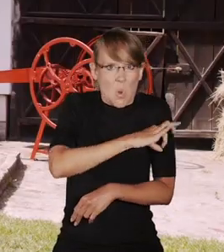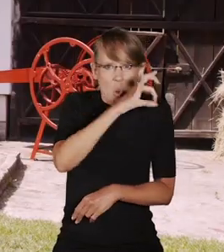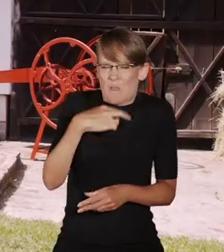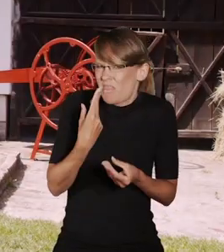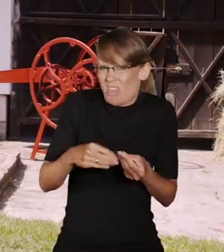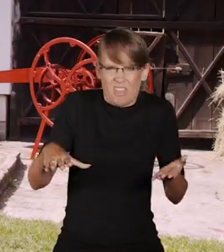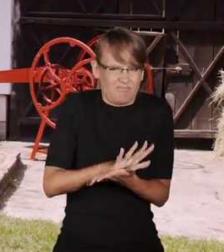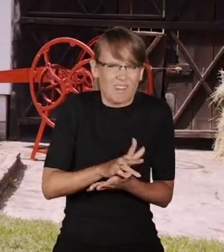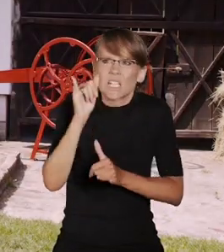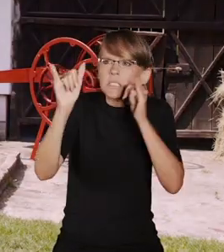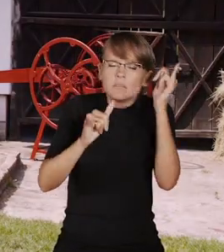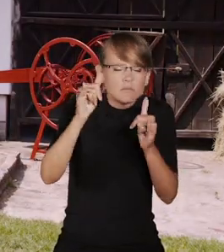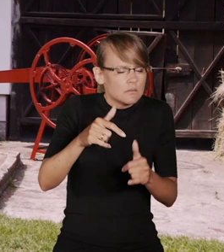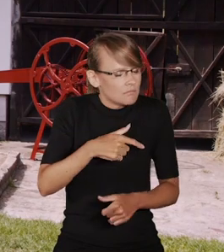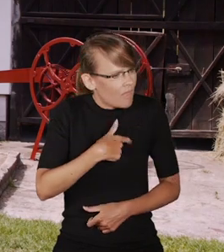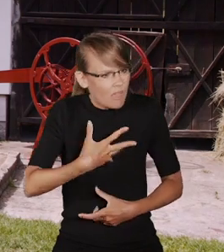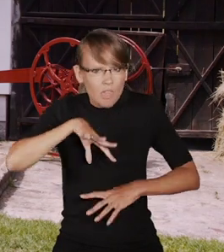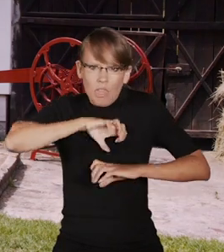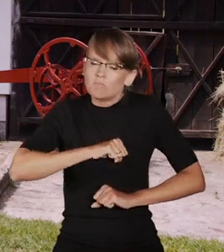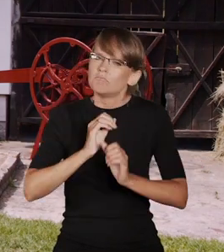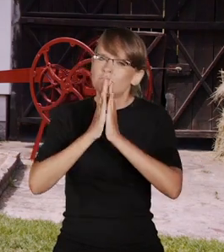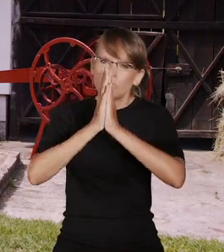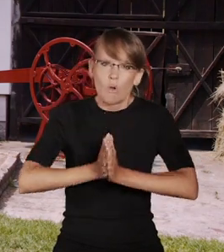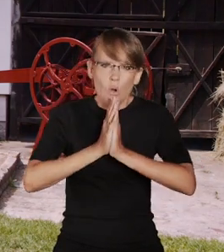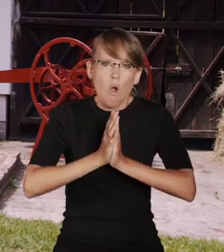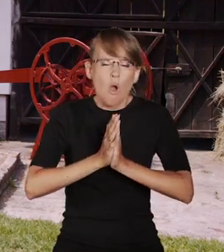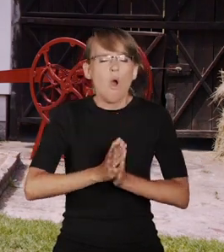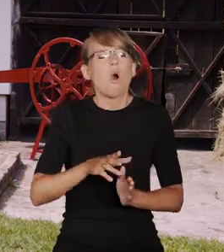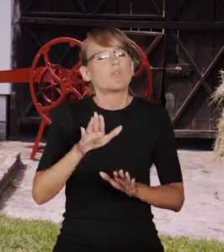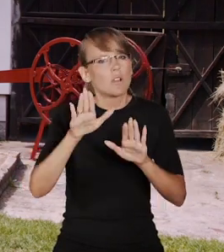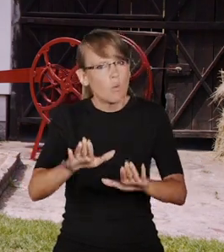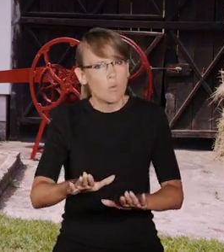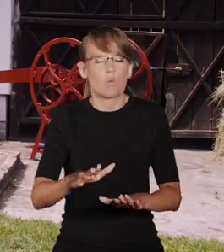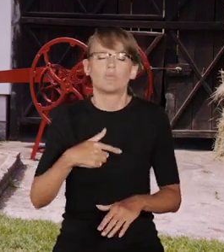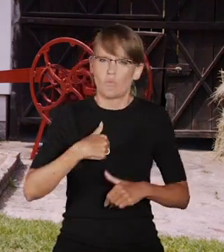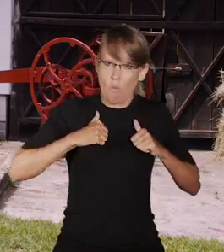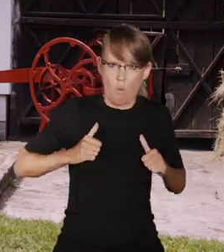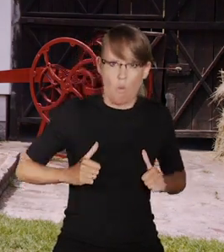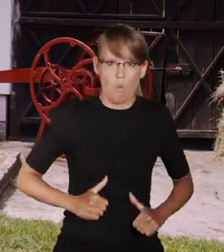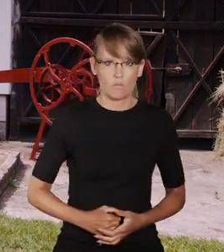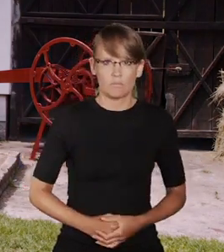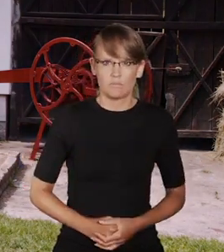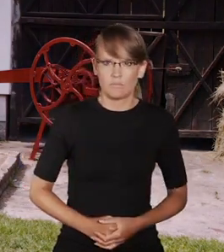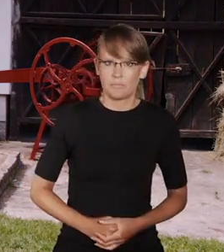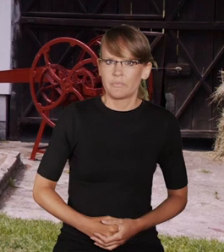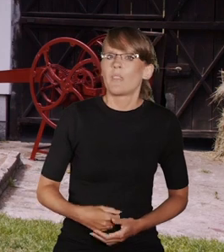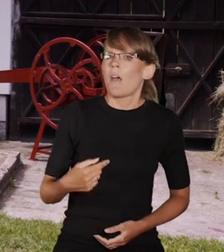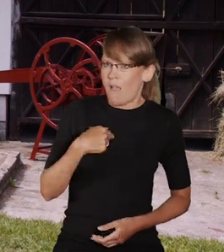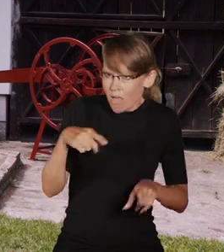Łaskawy panie, w swej samotności dawno odwykłam od głosu ludzkiego i nie znoszę